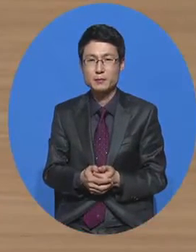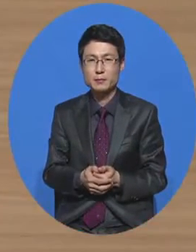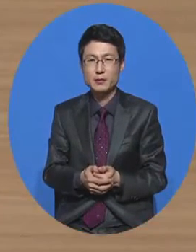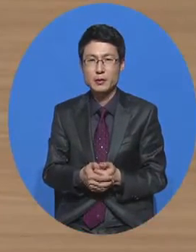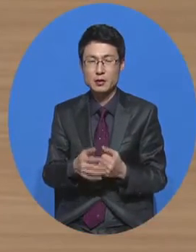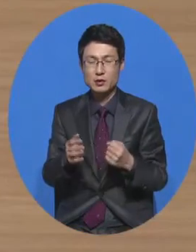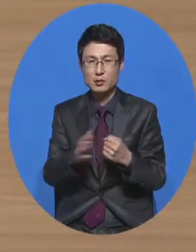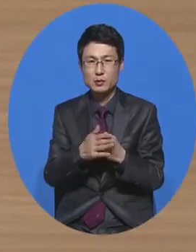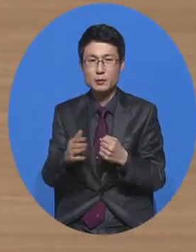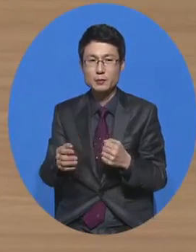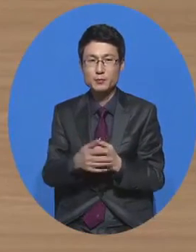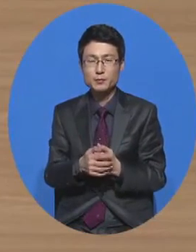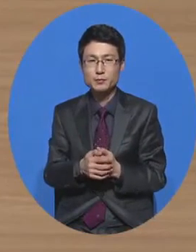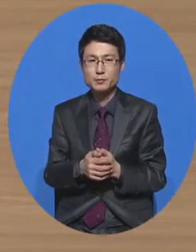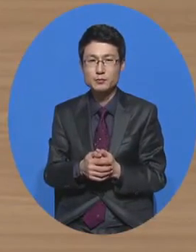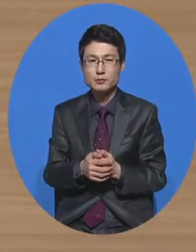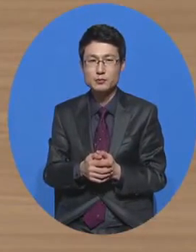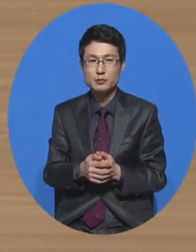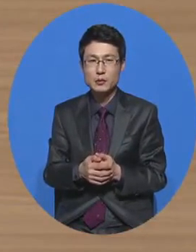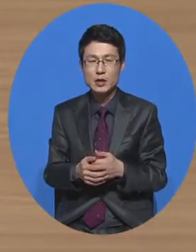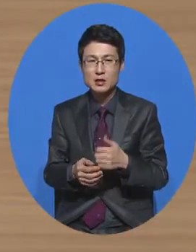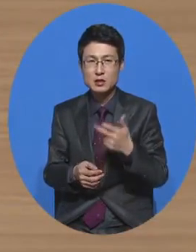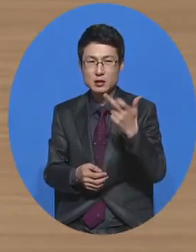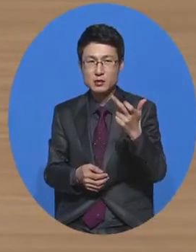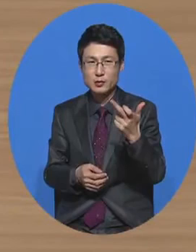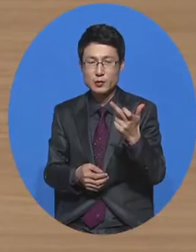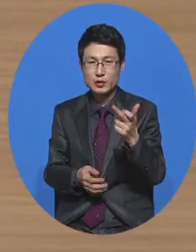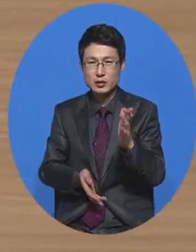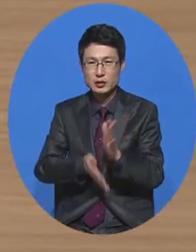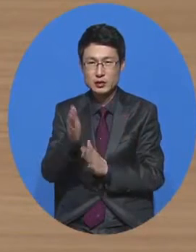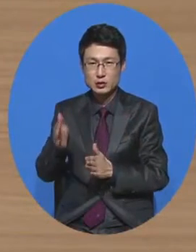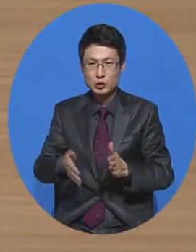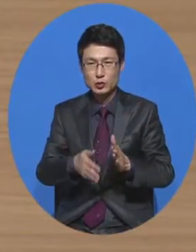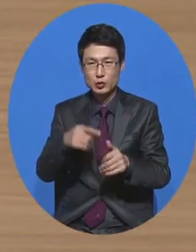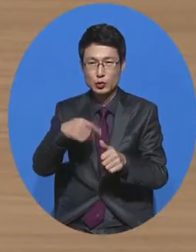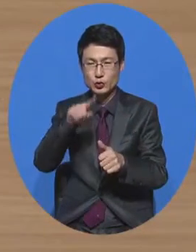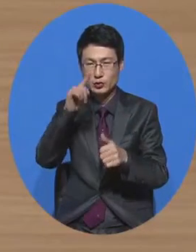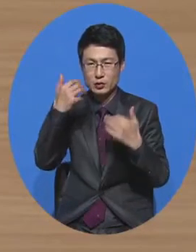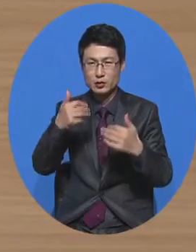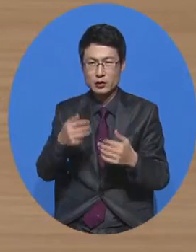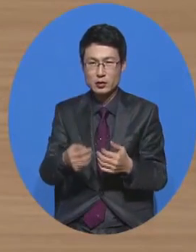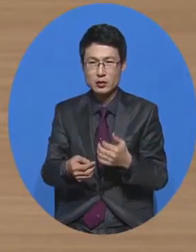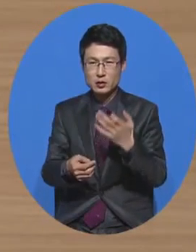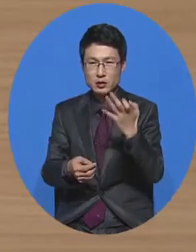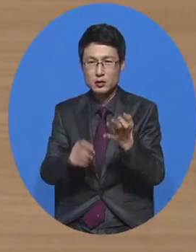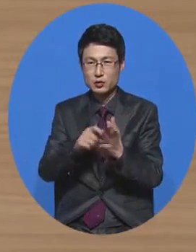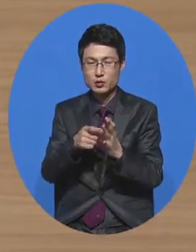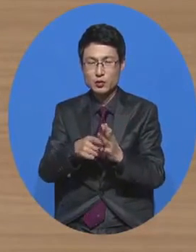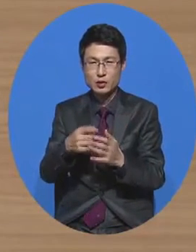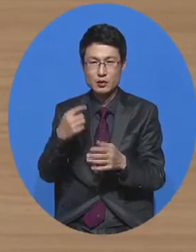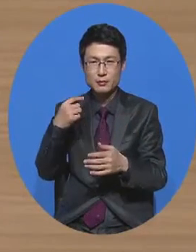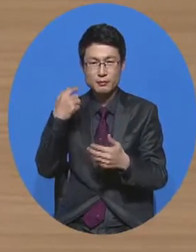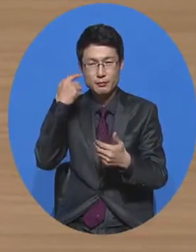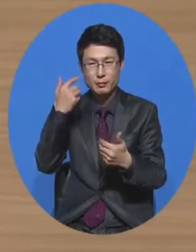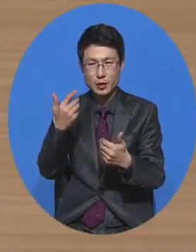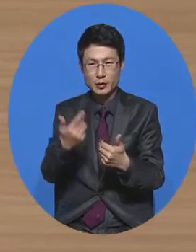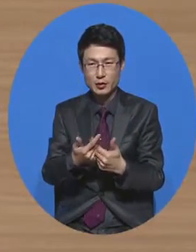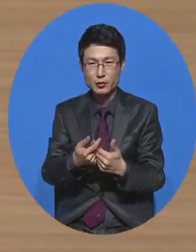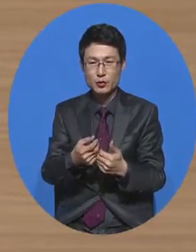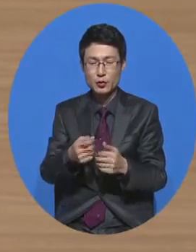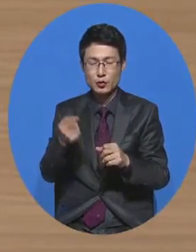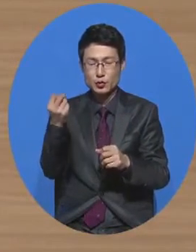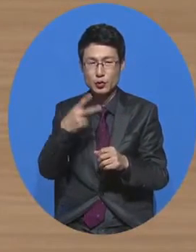점때문에 지금 17개에 시도교육청 가운데 14개가 거부 살을 밝혔고 또 일선